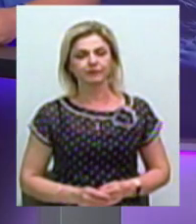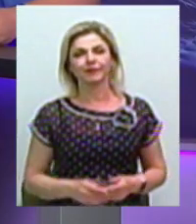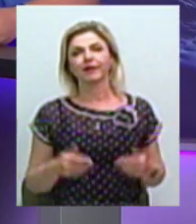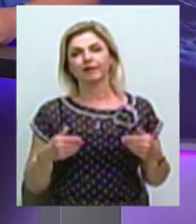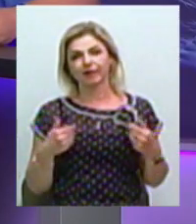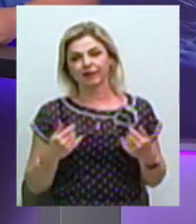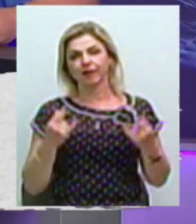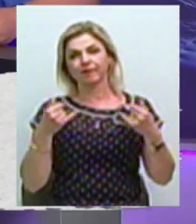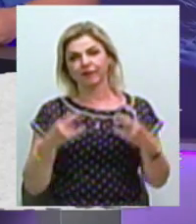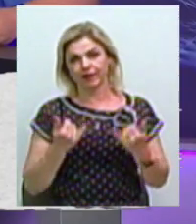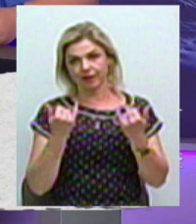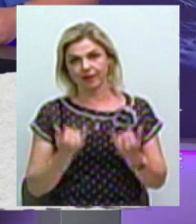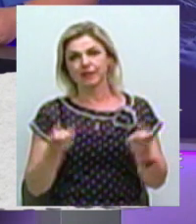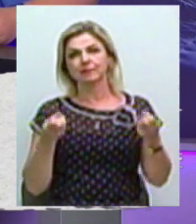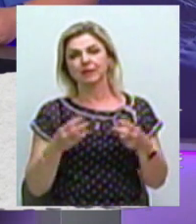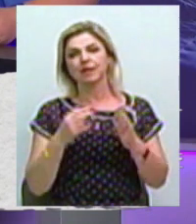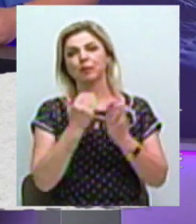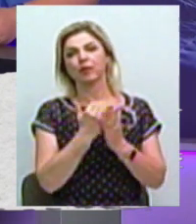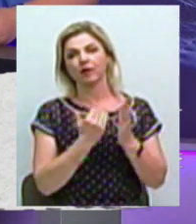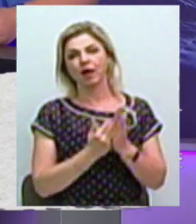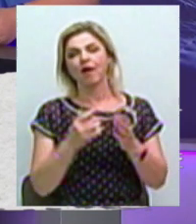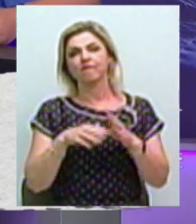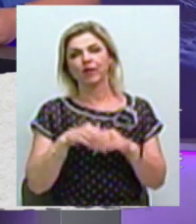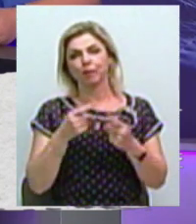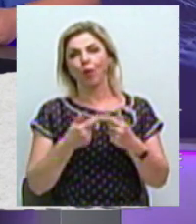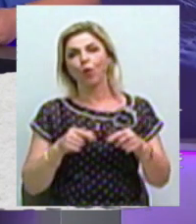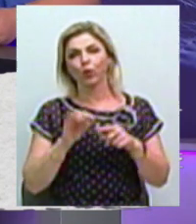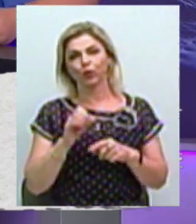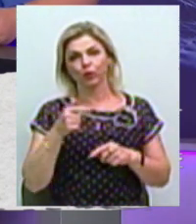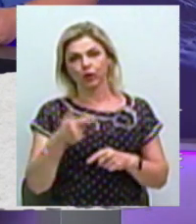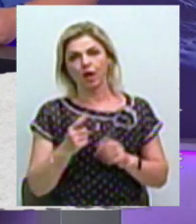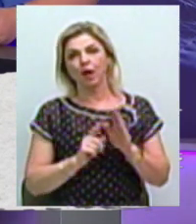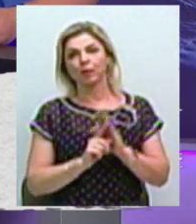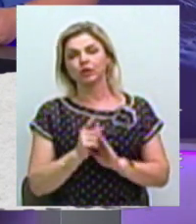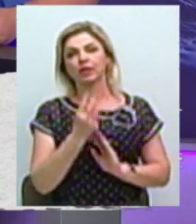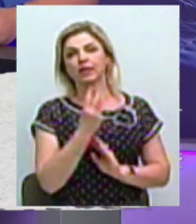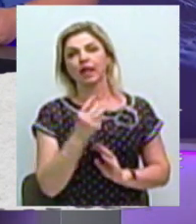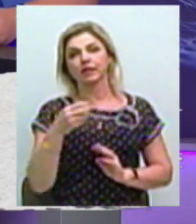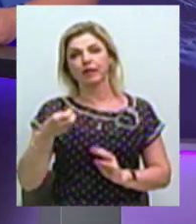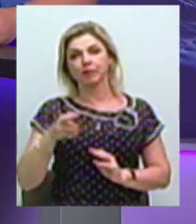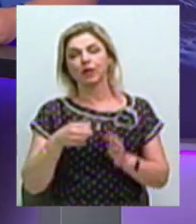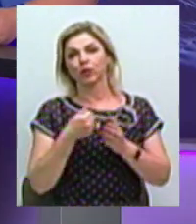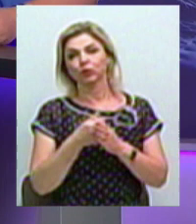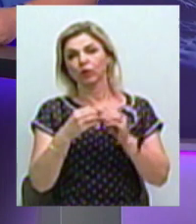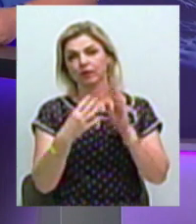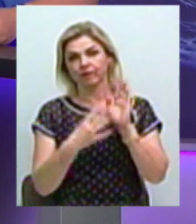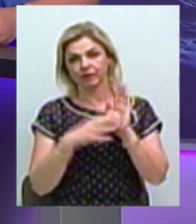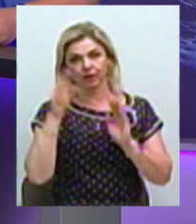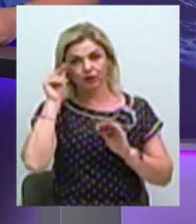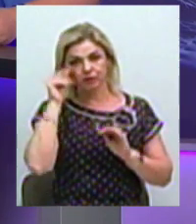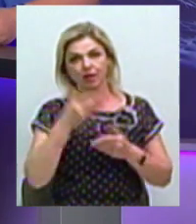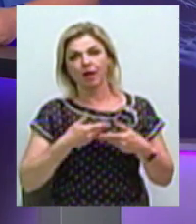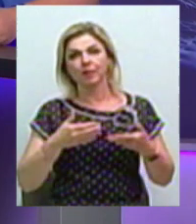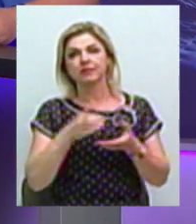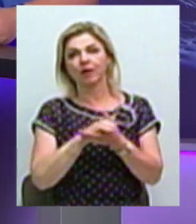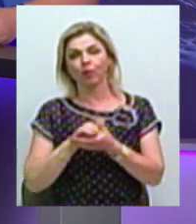Вітаю в прямому ефірі спеціальний проект «Виборчий округ співбесіда». Починаючи з 3 липня і до 19-го, ми знайомимо вас із